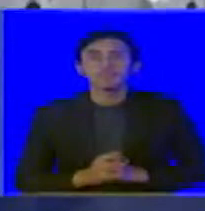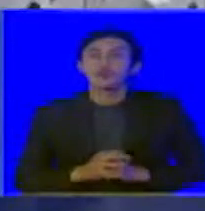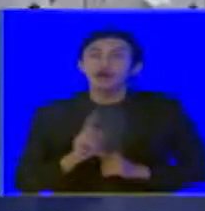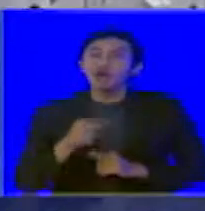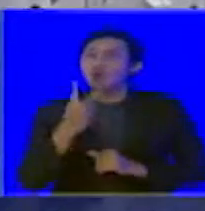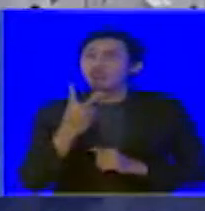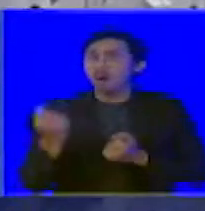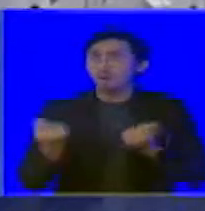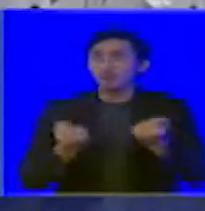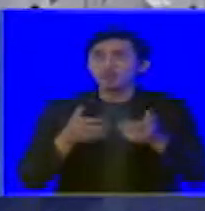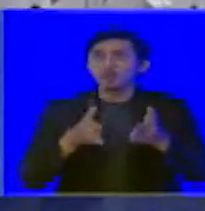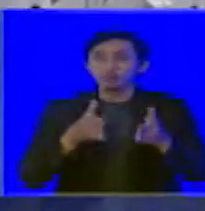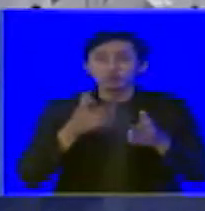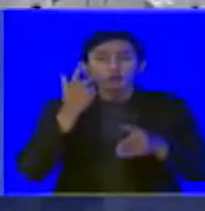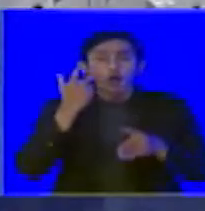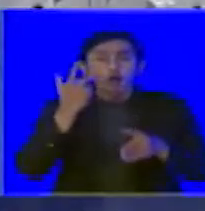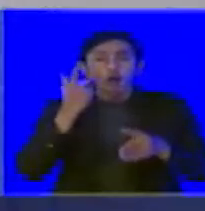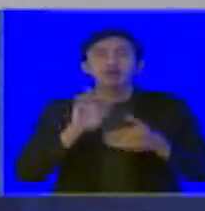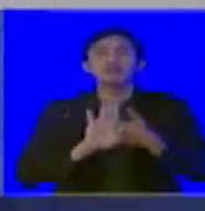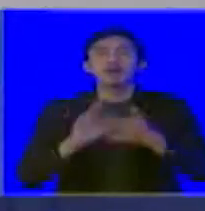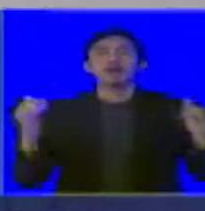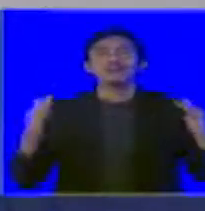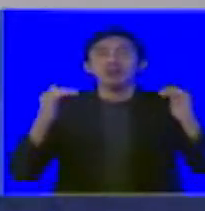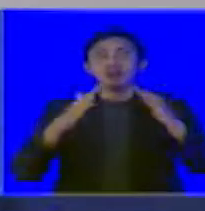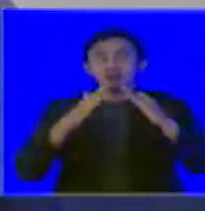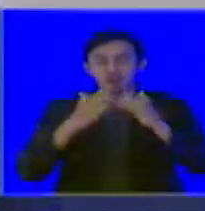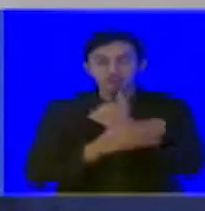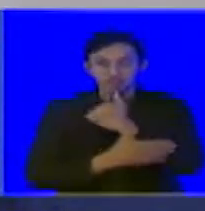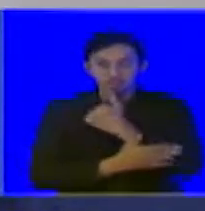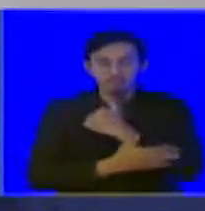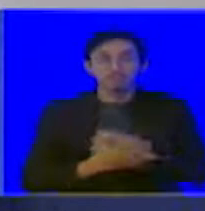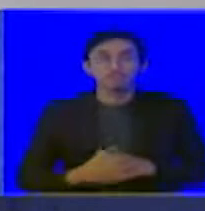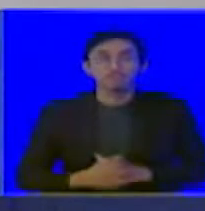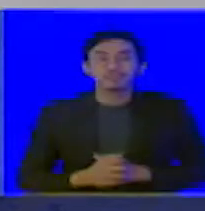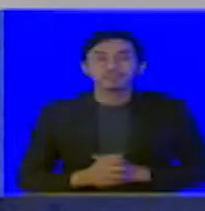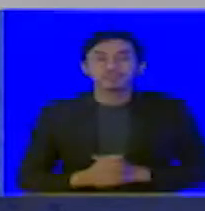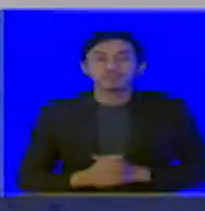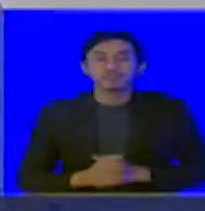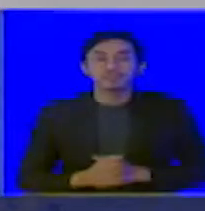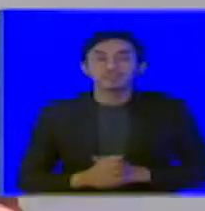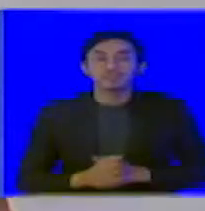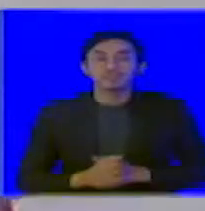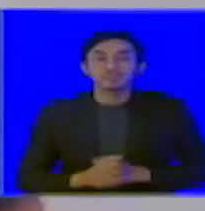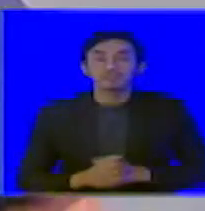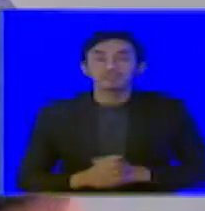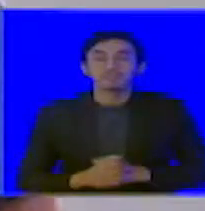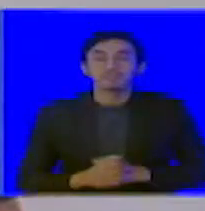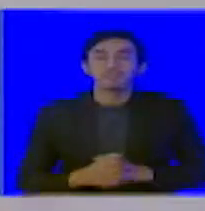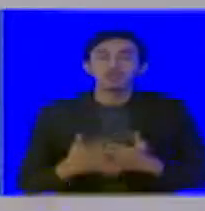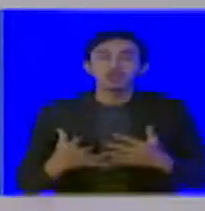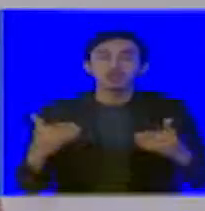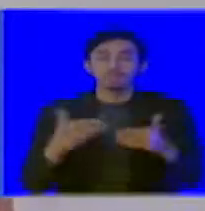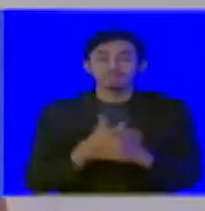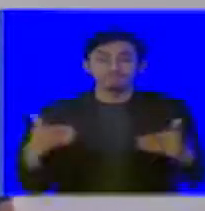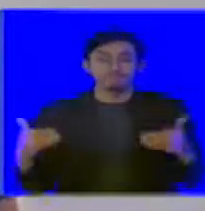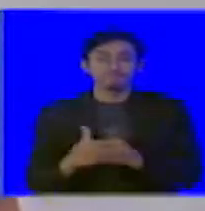ada tiga mobil water canon yang just MB di depan Istana Negara blom ada arus lalu lintas yang dialihkan oleh pihak